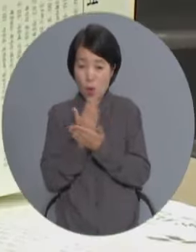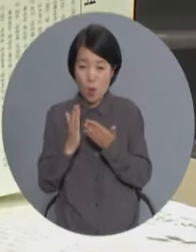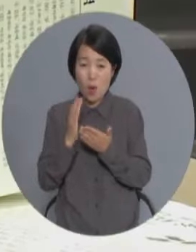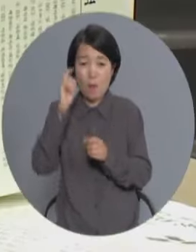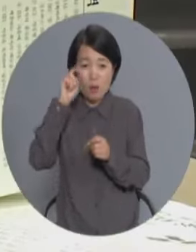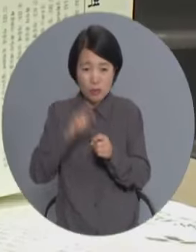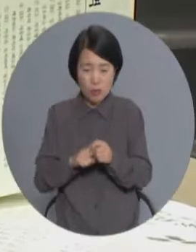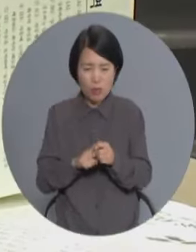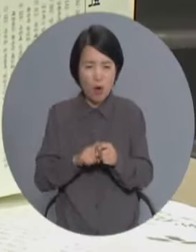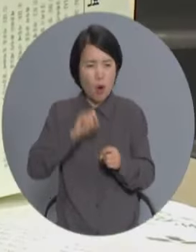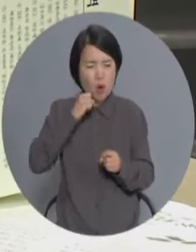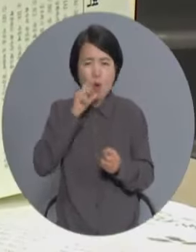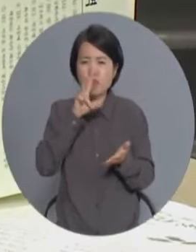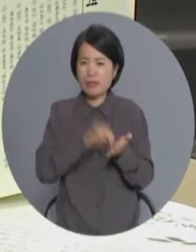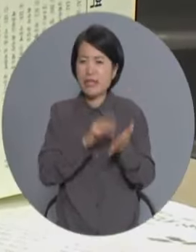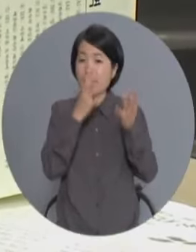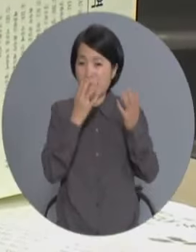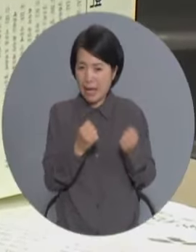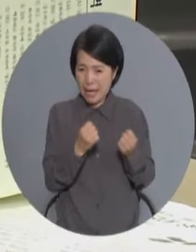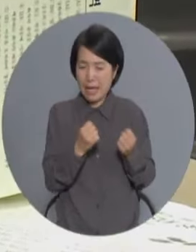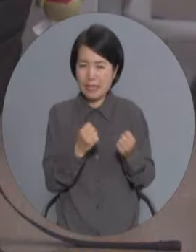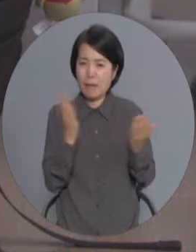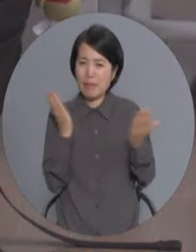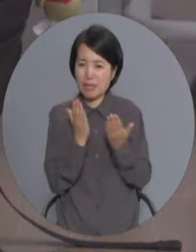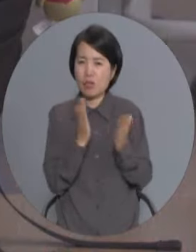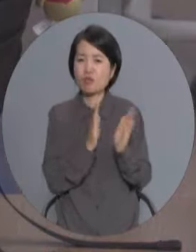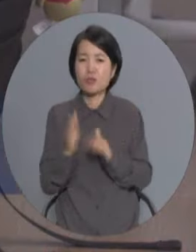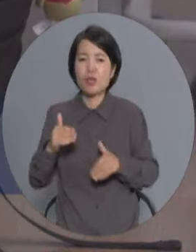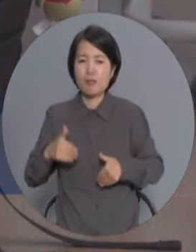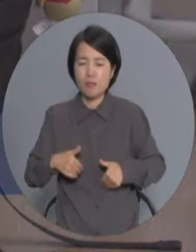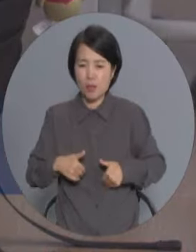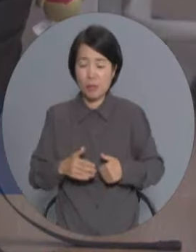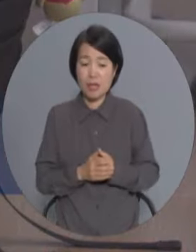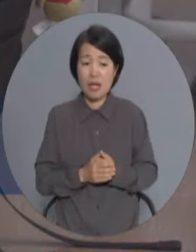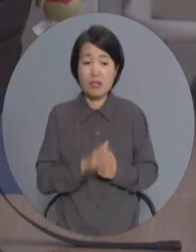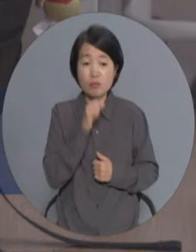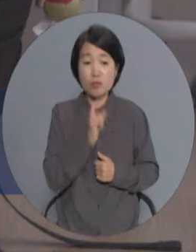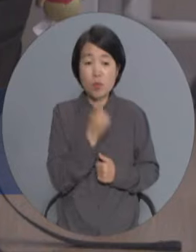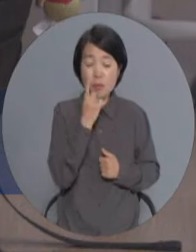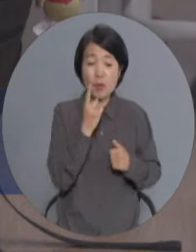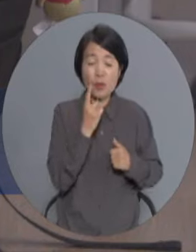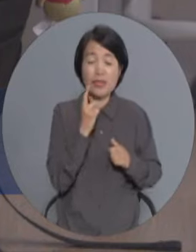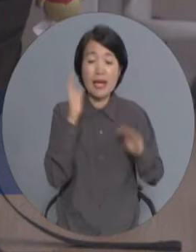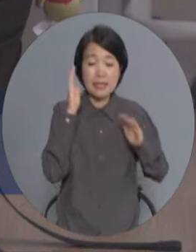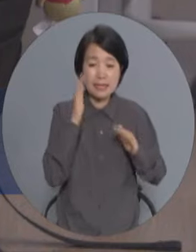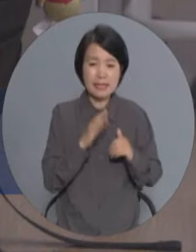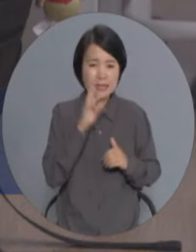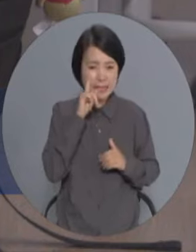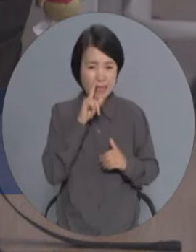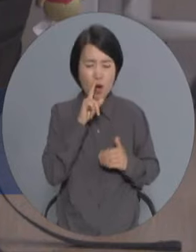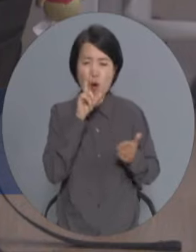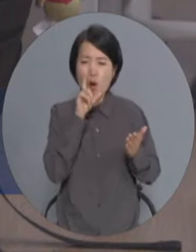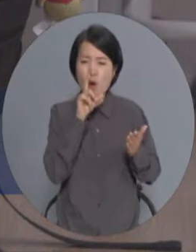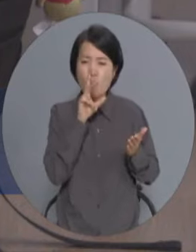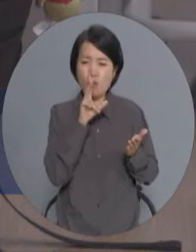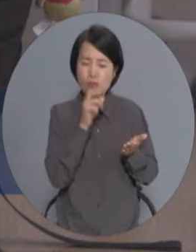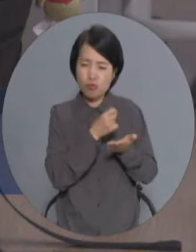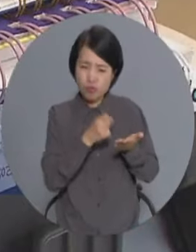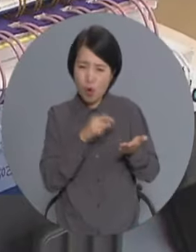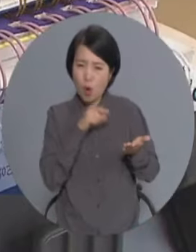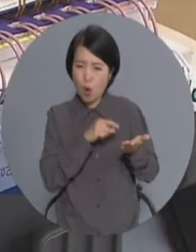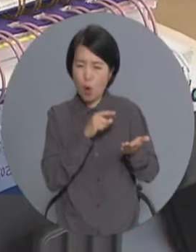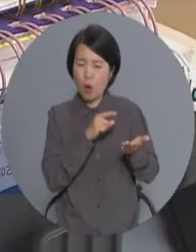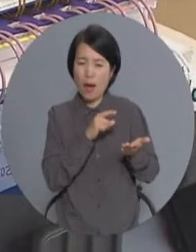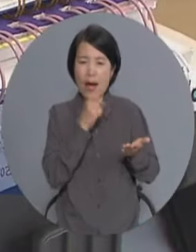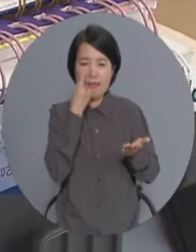맞는 대비 전략이 필요합니다. 상위권 학생들은 오답노트 위주로 다시 한 달 동안